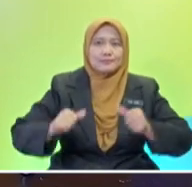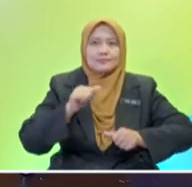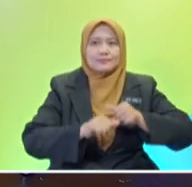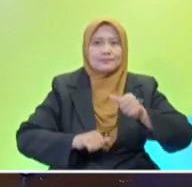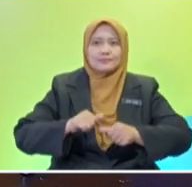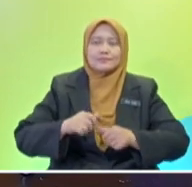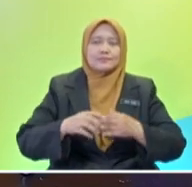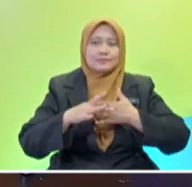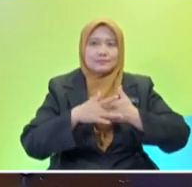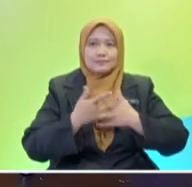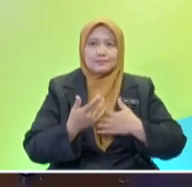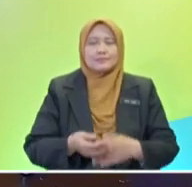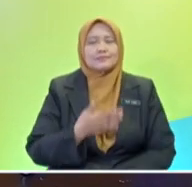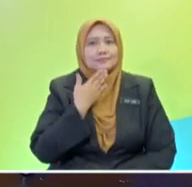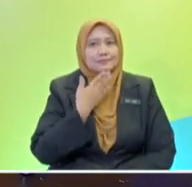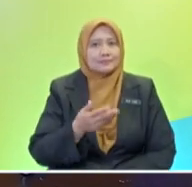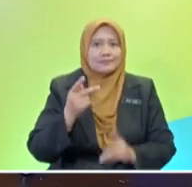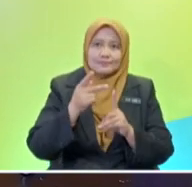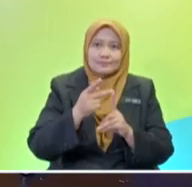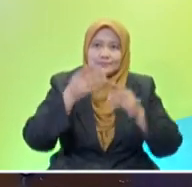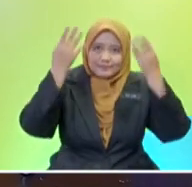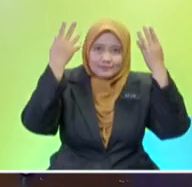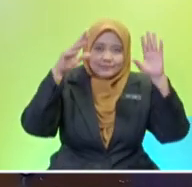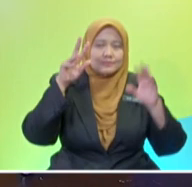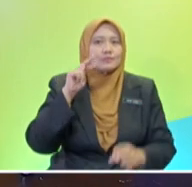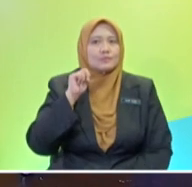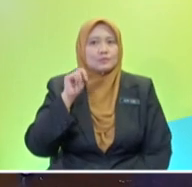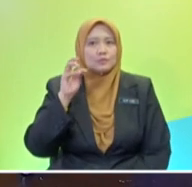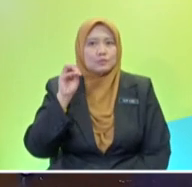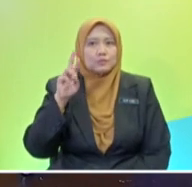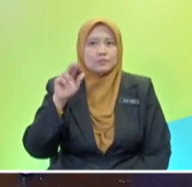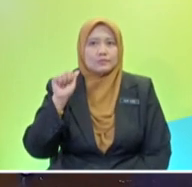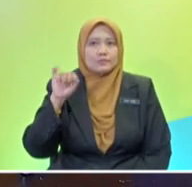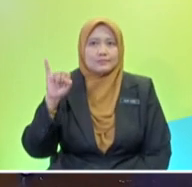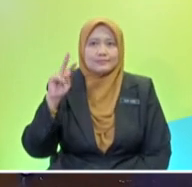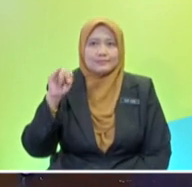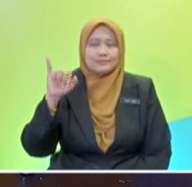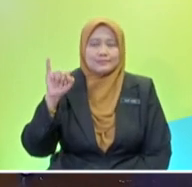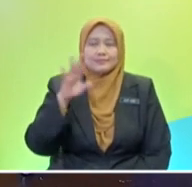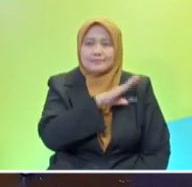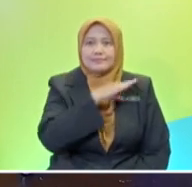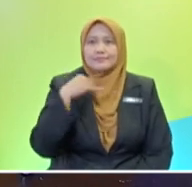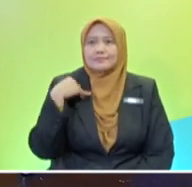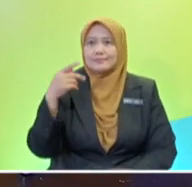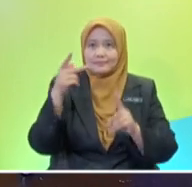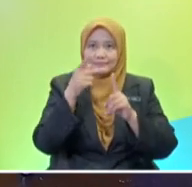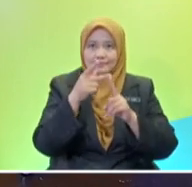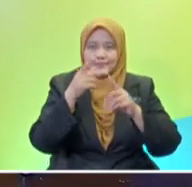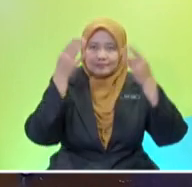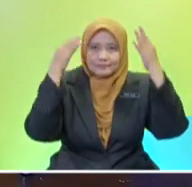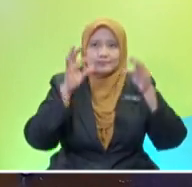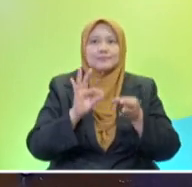Dan terima kasih kepada cikgu Nuraini. Ya, sama-sama. Terima kasih. Dan juga kepada juru bahasa isyarat kita, cikgu Nur